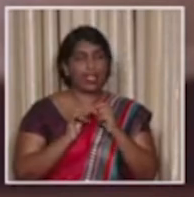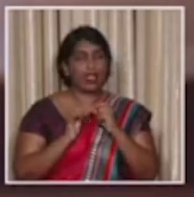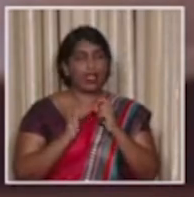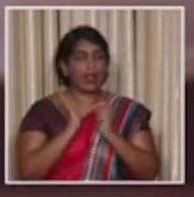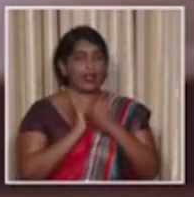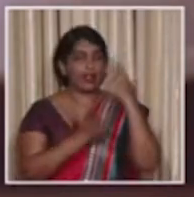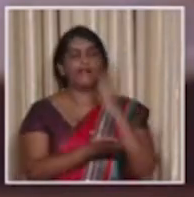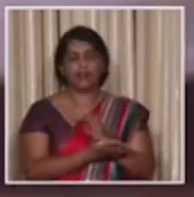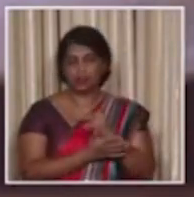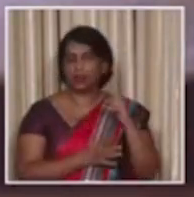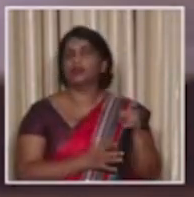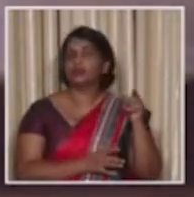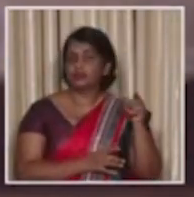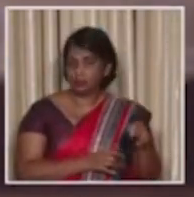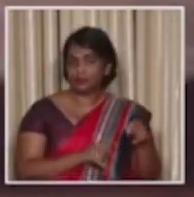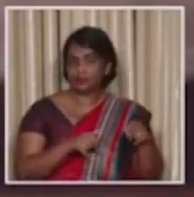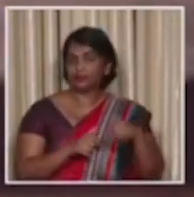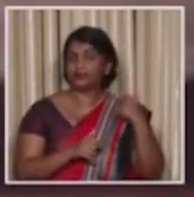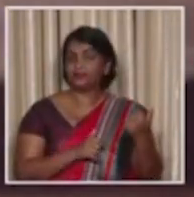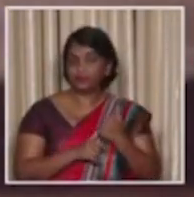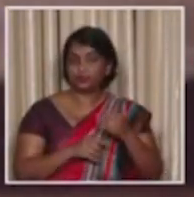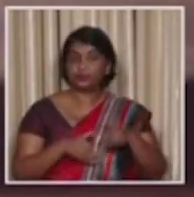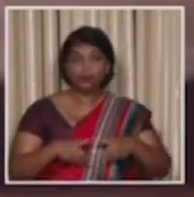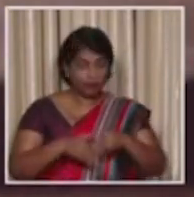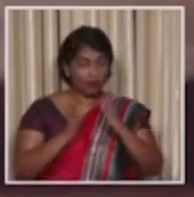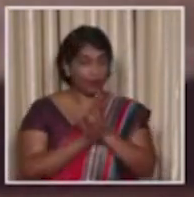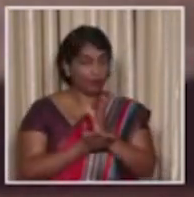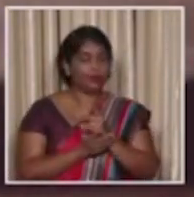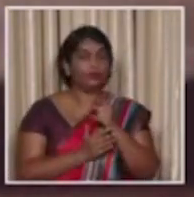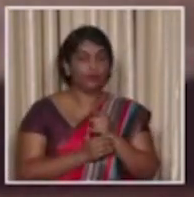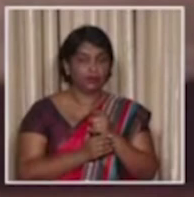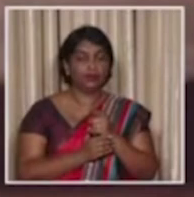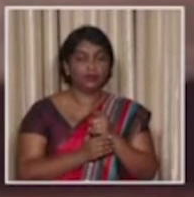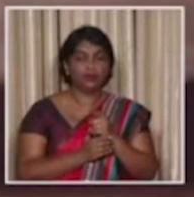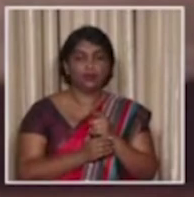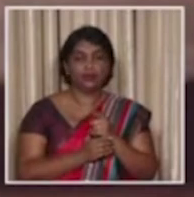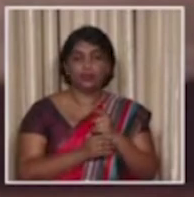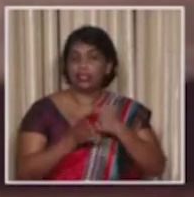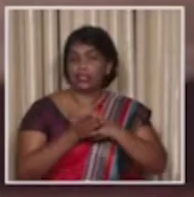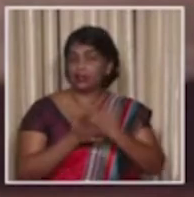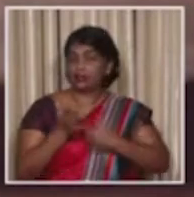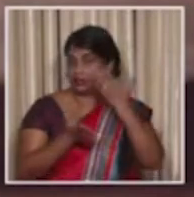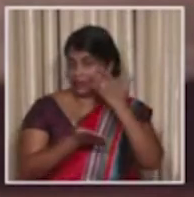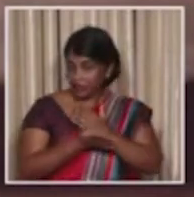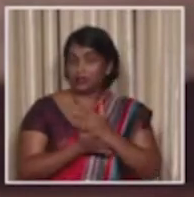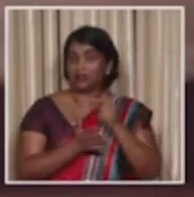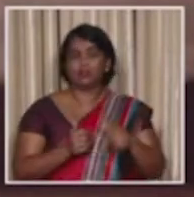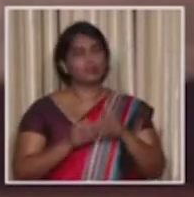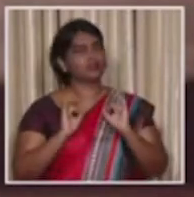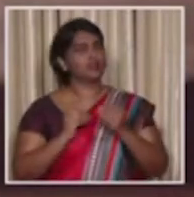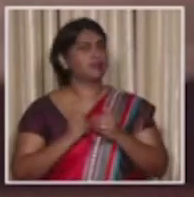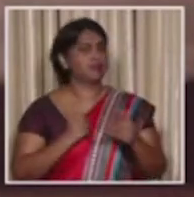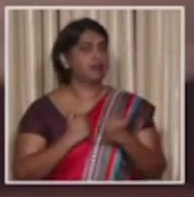ලෝන් එක නතර වෙලා. දැන් එතකොට දැන් අලුතෙන් මේ පාර්ග අර ගුණරුවන් වාර්තාව අනුව මේක නතර කෙරුවා නම් දැන් සාමාන්‍ය තත්ත්වයට